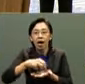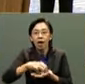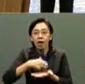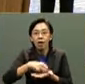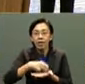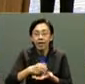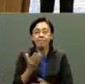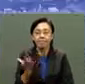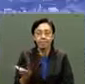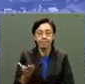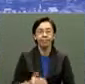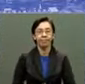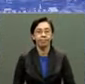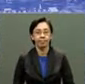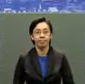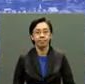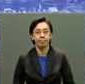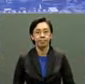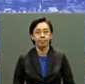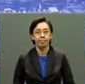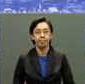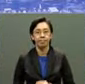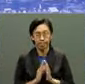ายละเอียดค่ะ